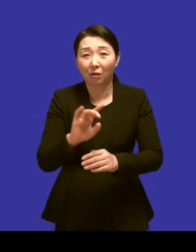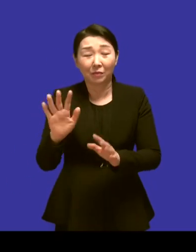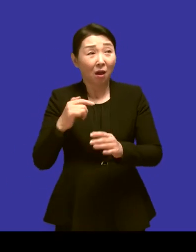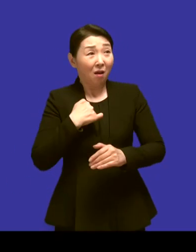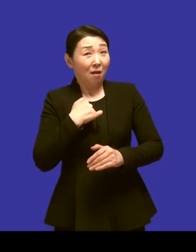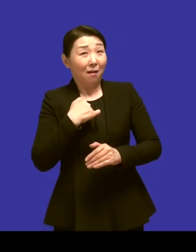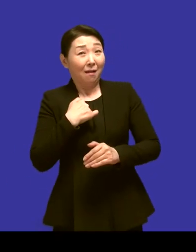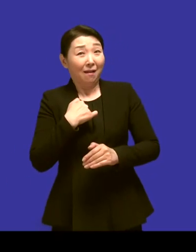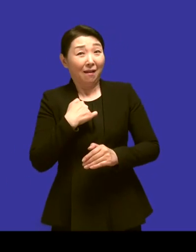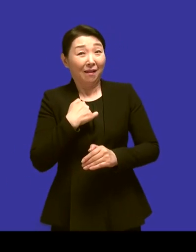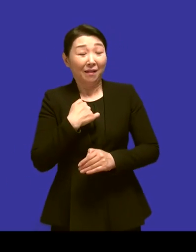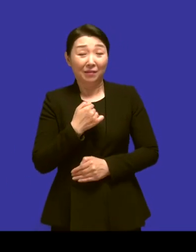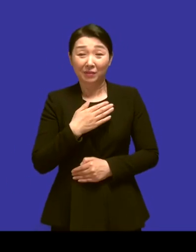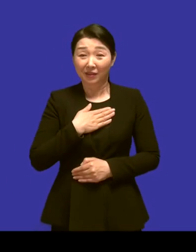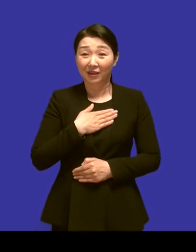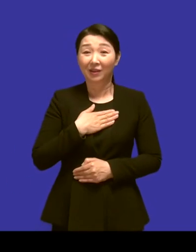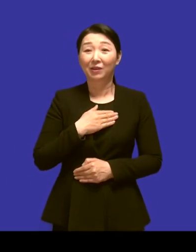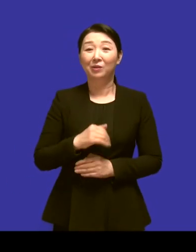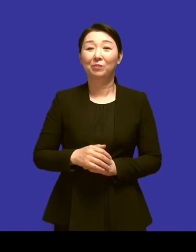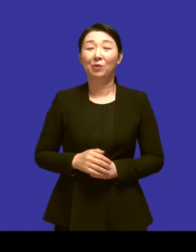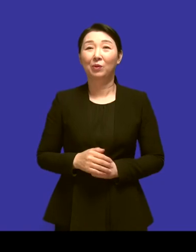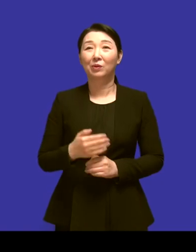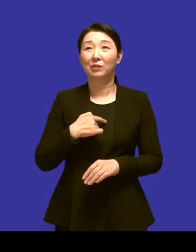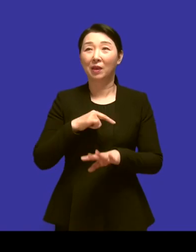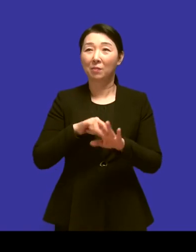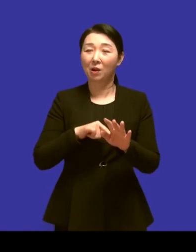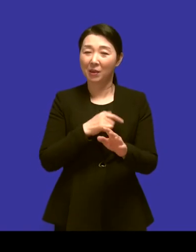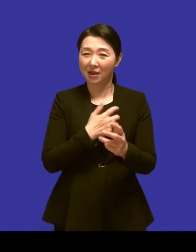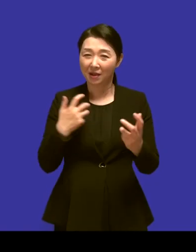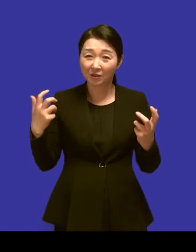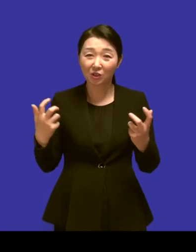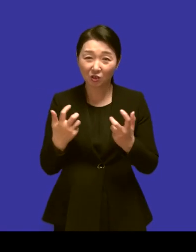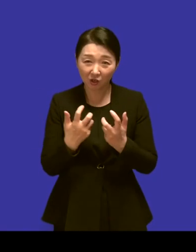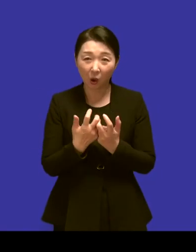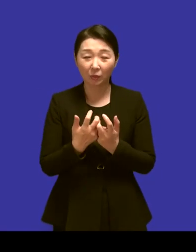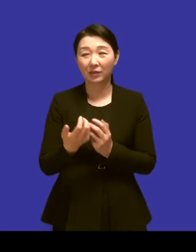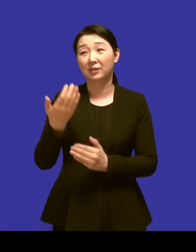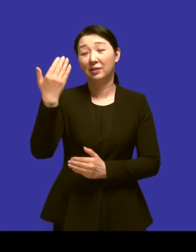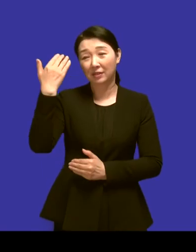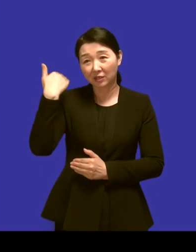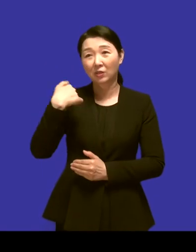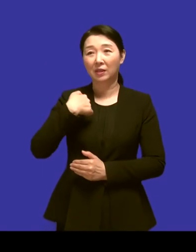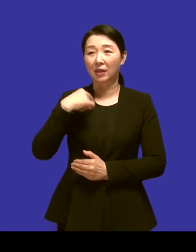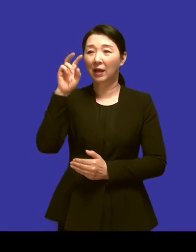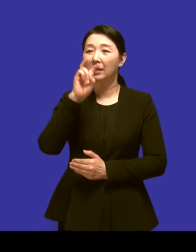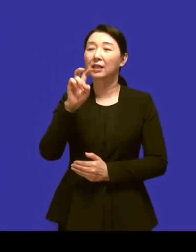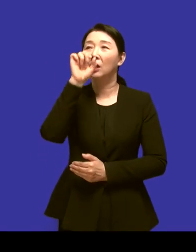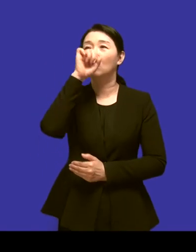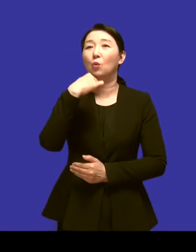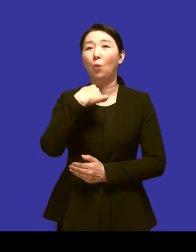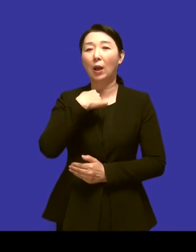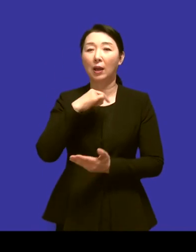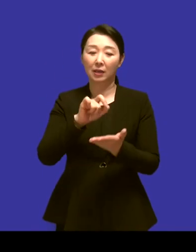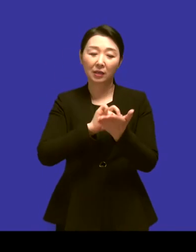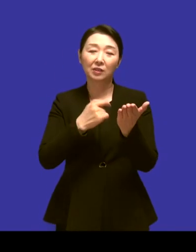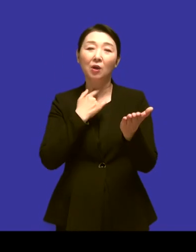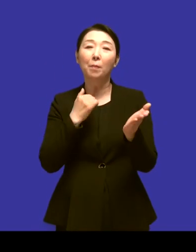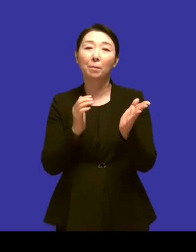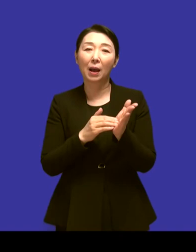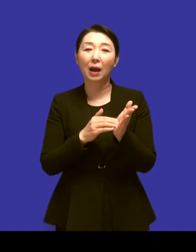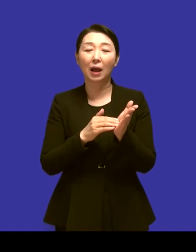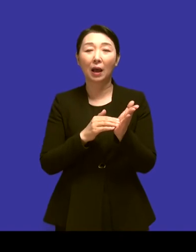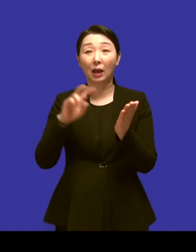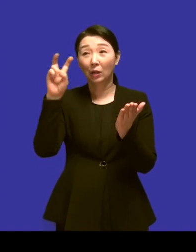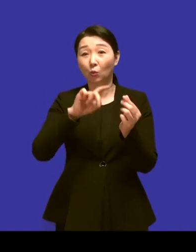나 이러면서 근데 제가 마침 내 마음을 가득 채운에 그냥 그 이전에 그냥 제가 너무 그 찬양을 좋아해서 썼던 그냥